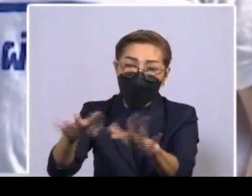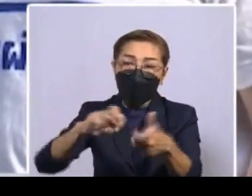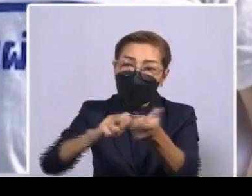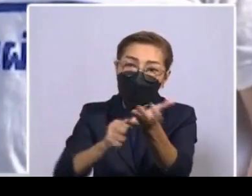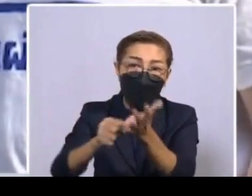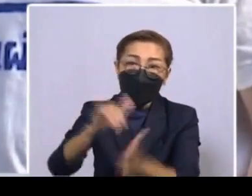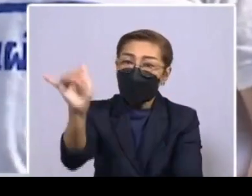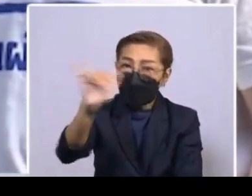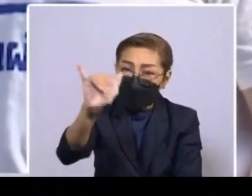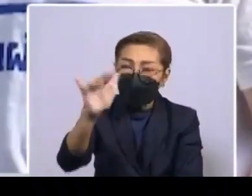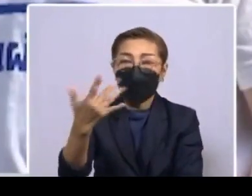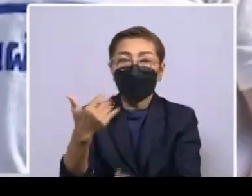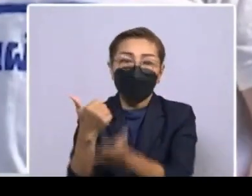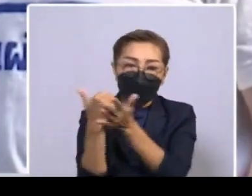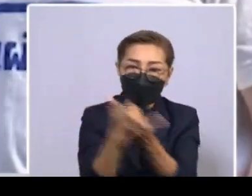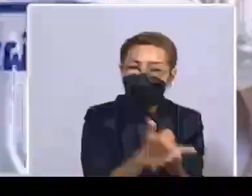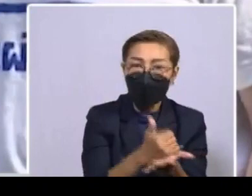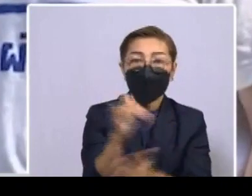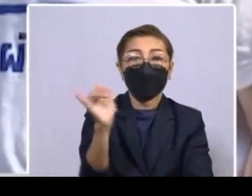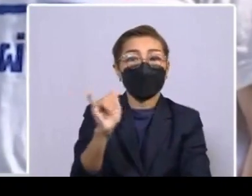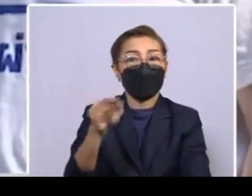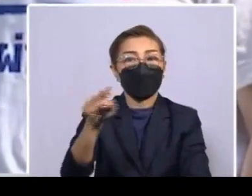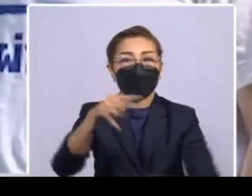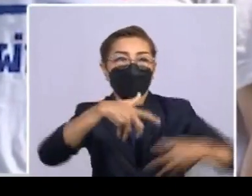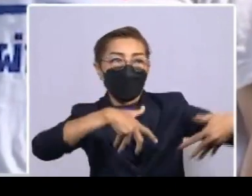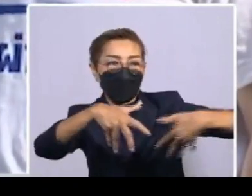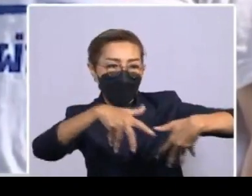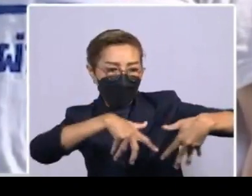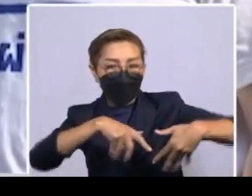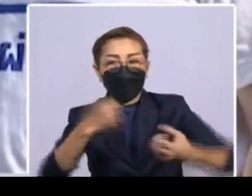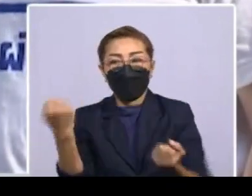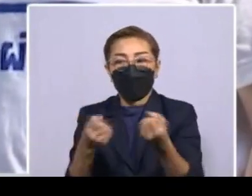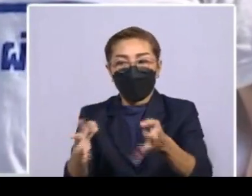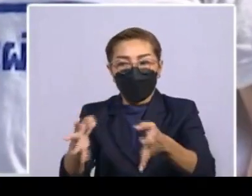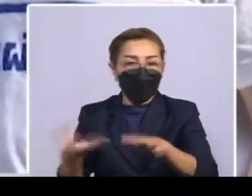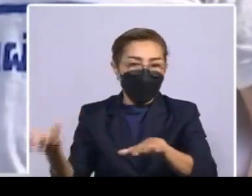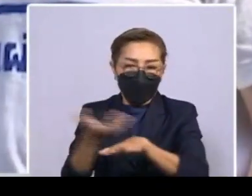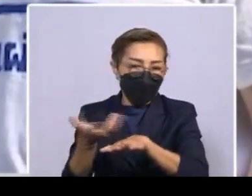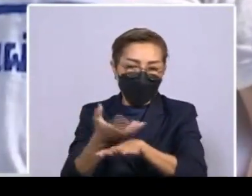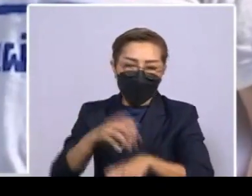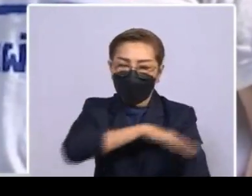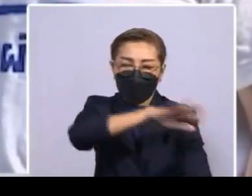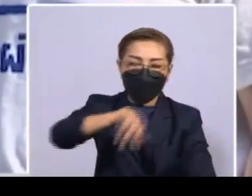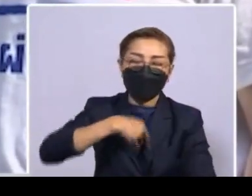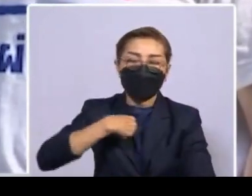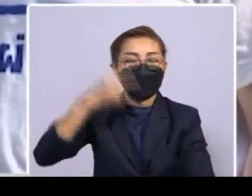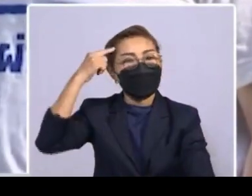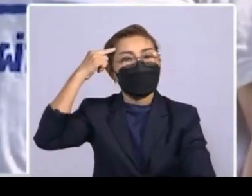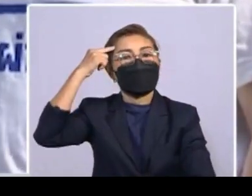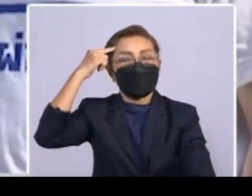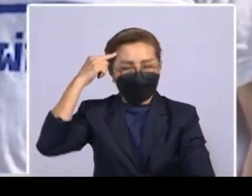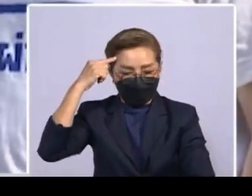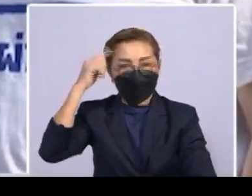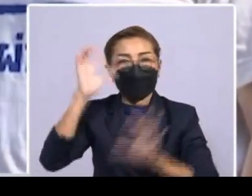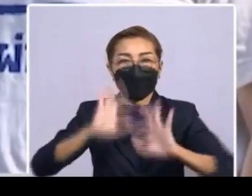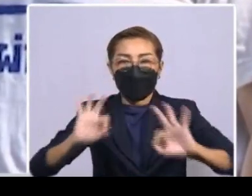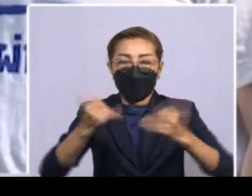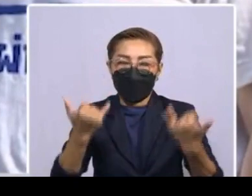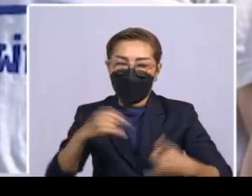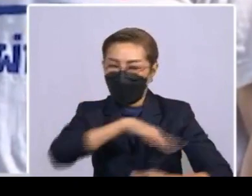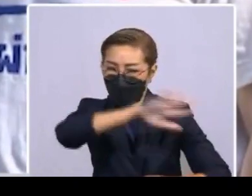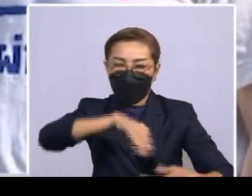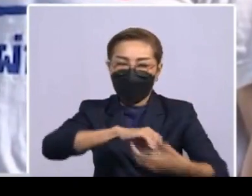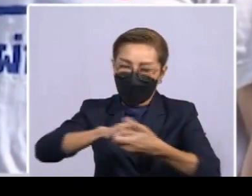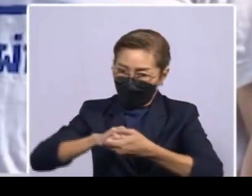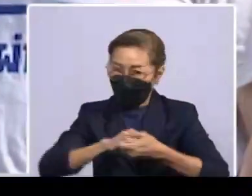หรือลงมาดูแลทั้งภาพประชาชนและภาคการขนส่งผมคิดว่ามันจำเป็นนะครับที่เราจะ